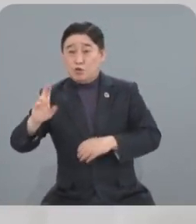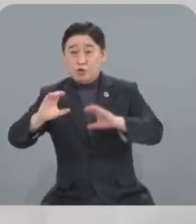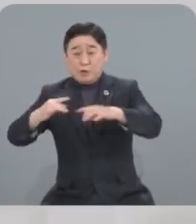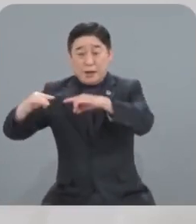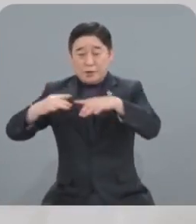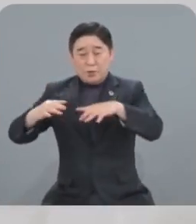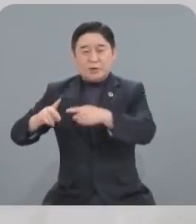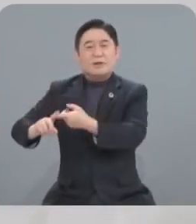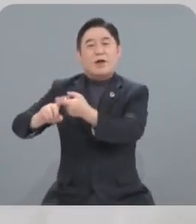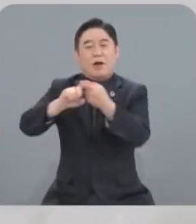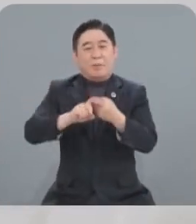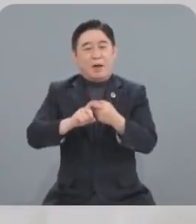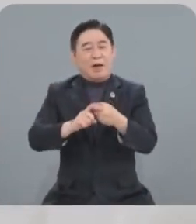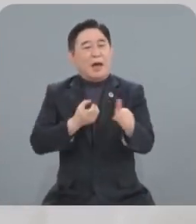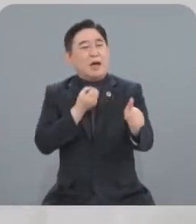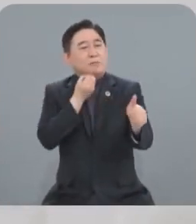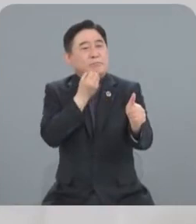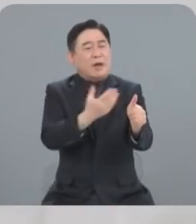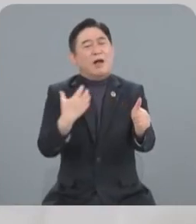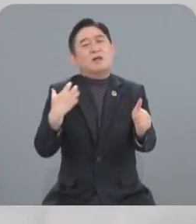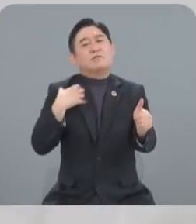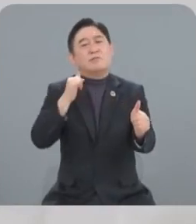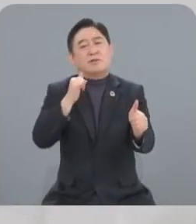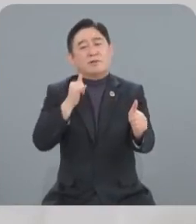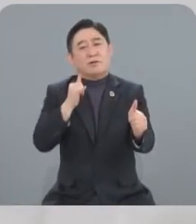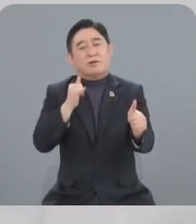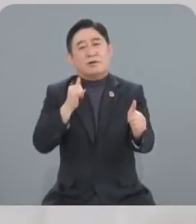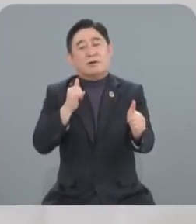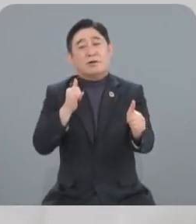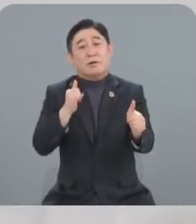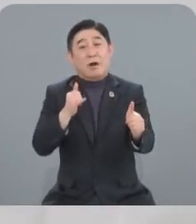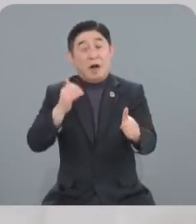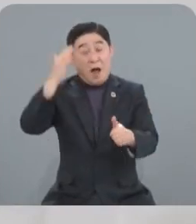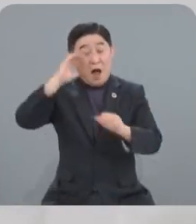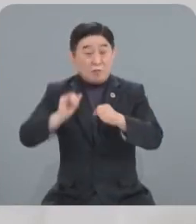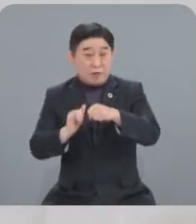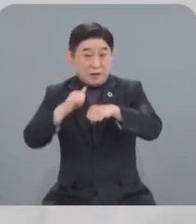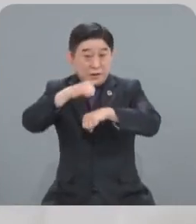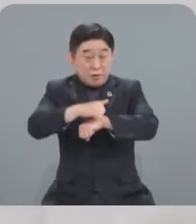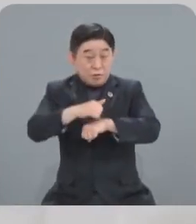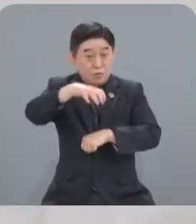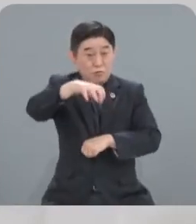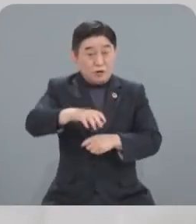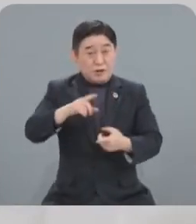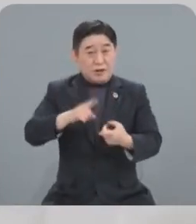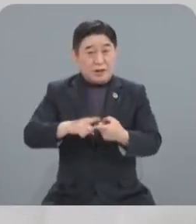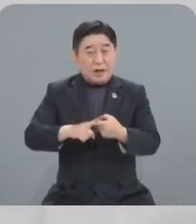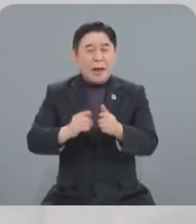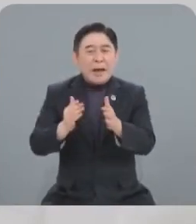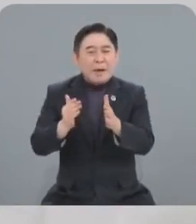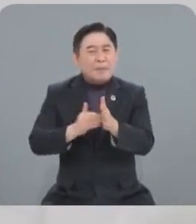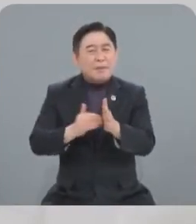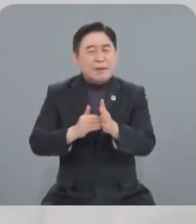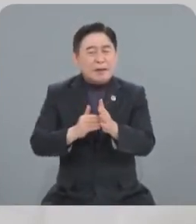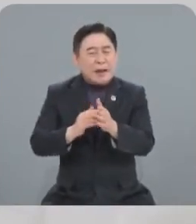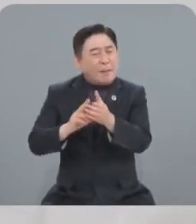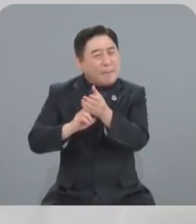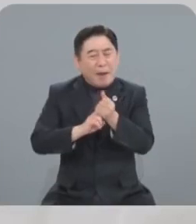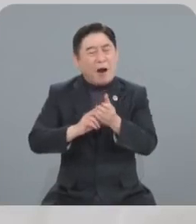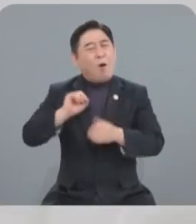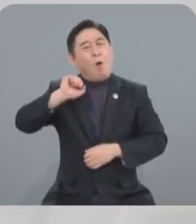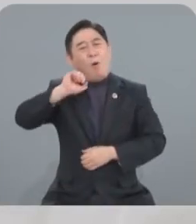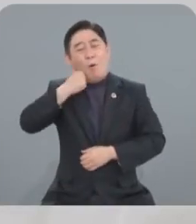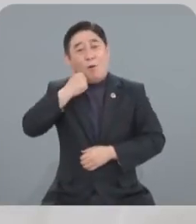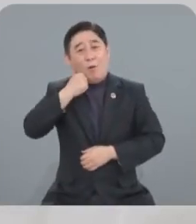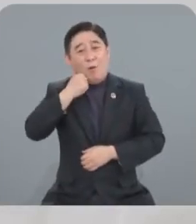에 통 부 할 의무가 생깁니다 우리 인공위성 위치 에 대한 비밀 유지가 어려워지고